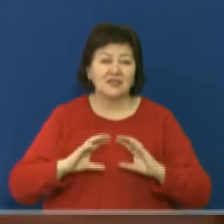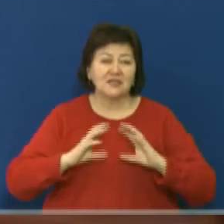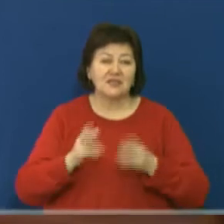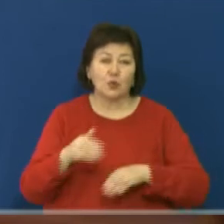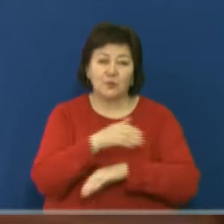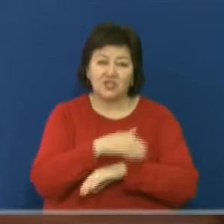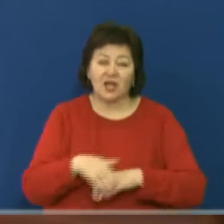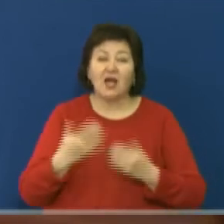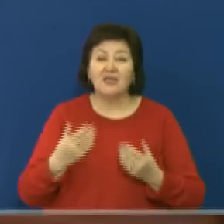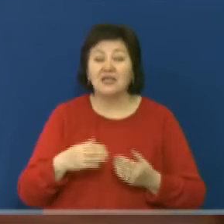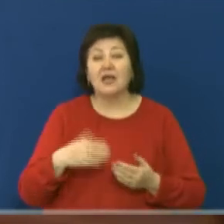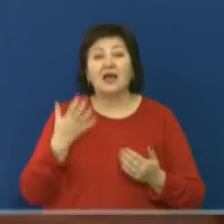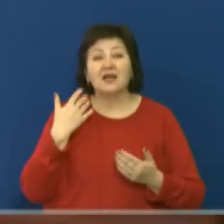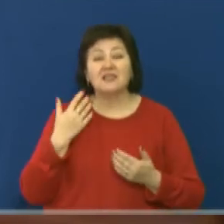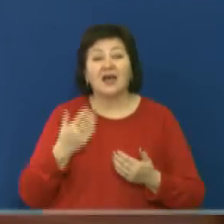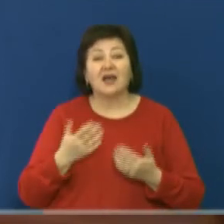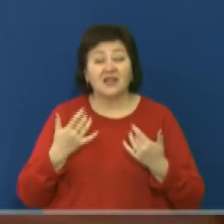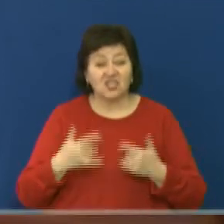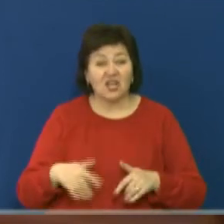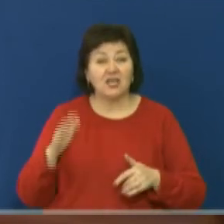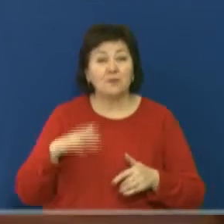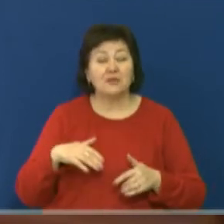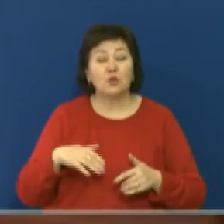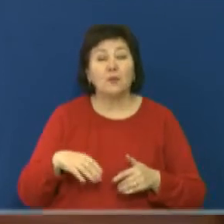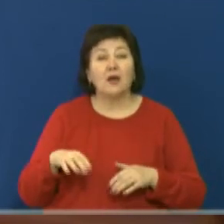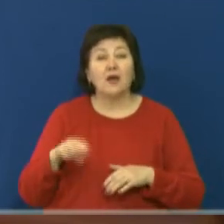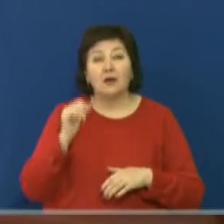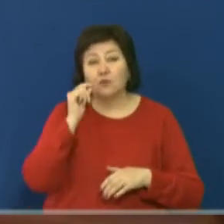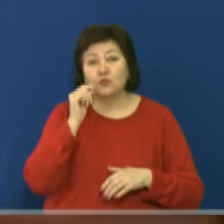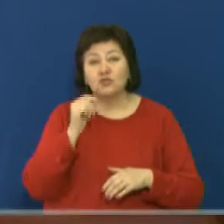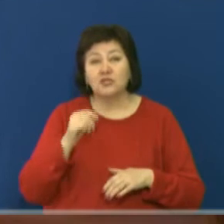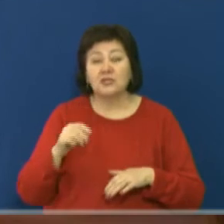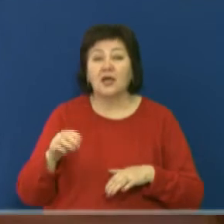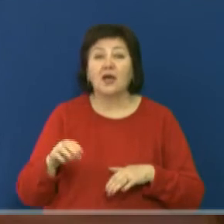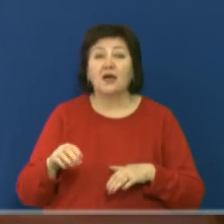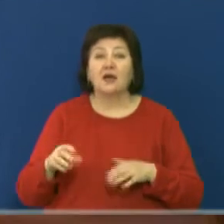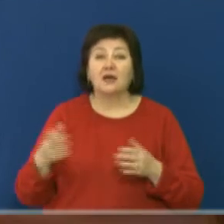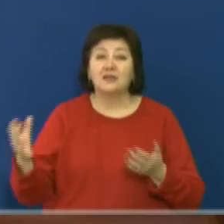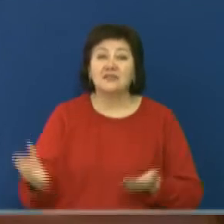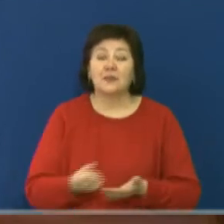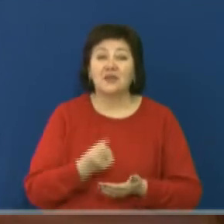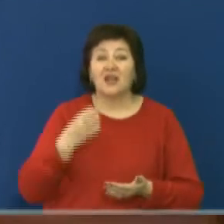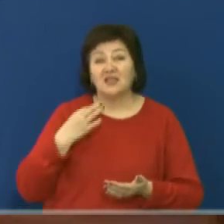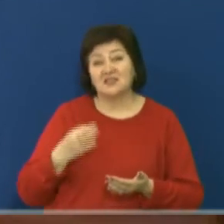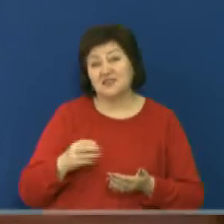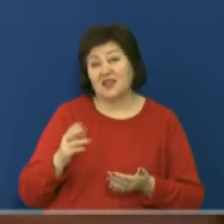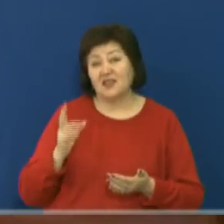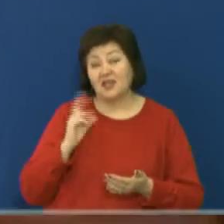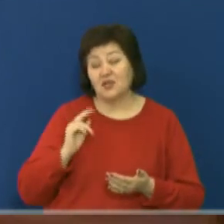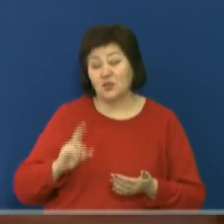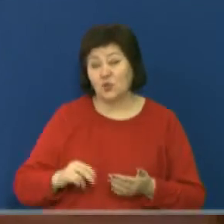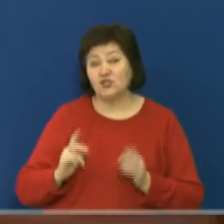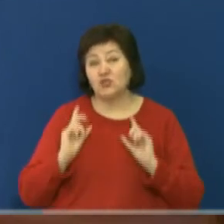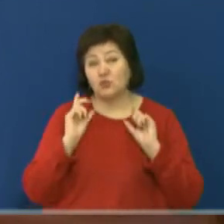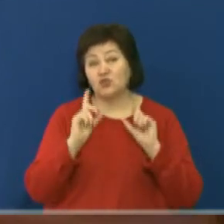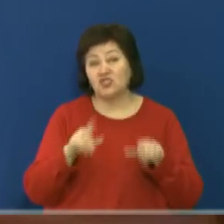кетеді. Үшіншісі жаңағы, яғни отбасы болып тұрса да, ер азамат перзентханада босанған,